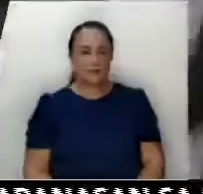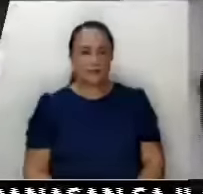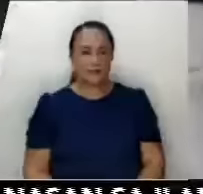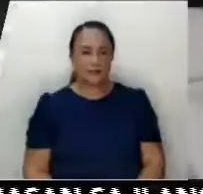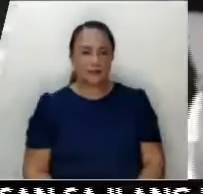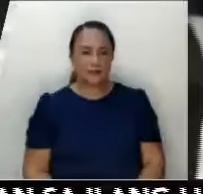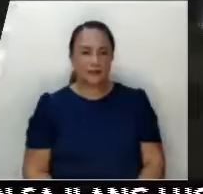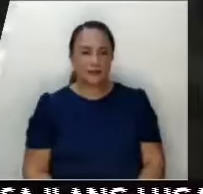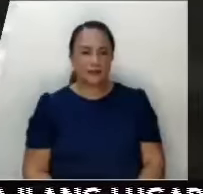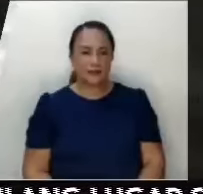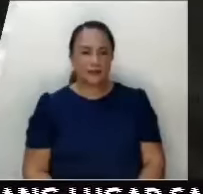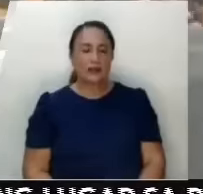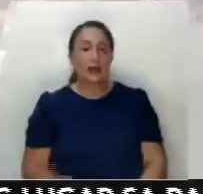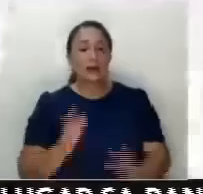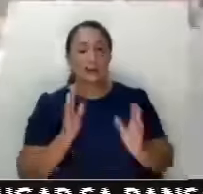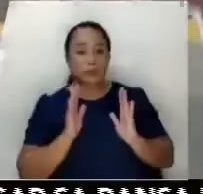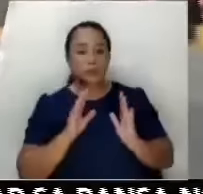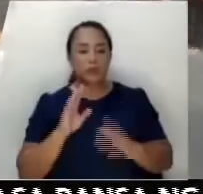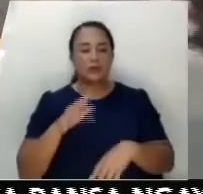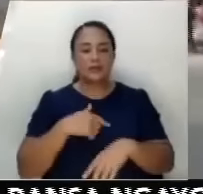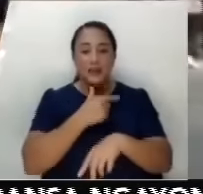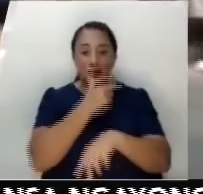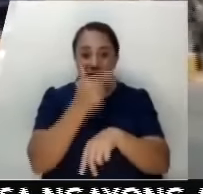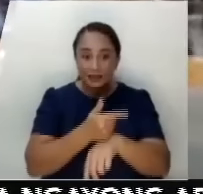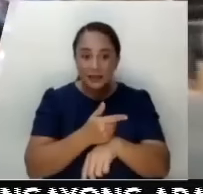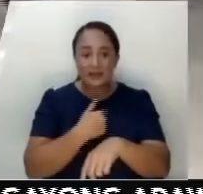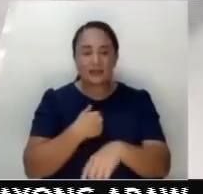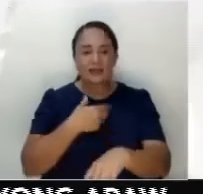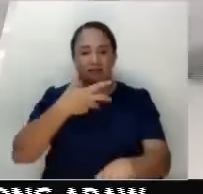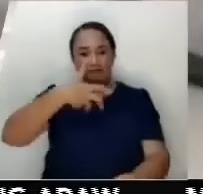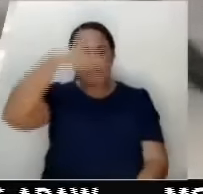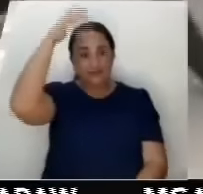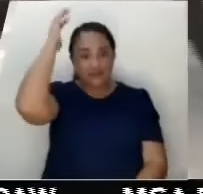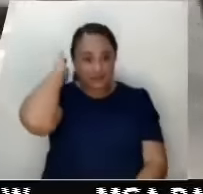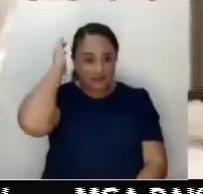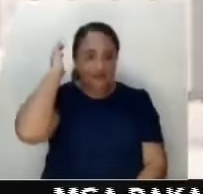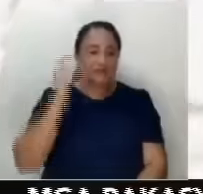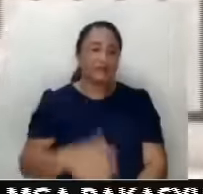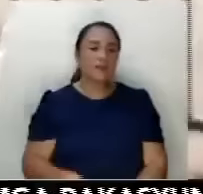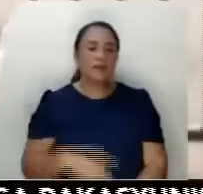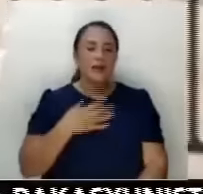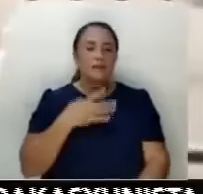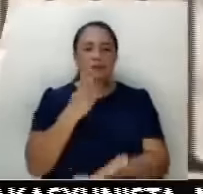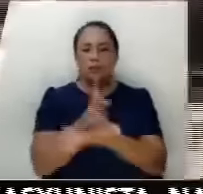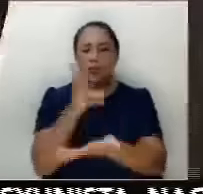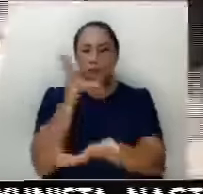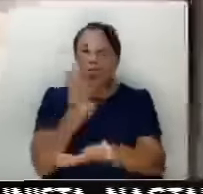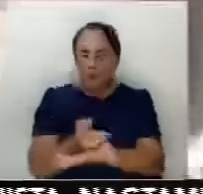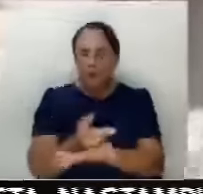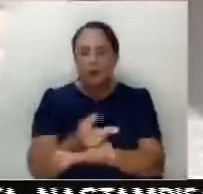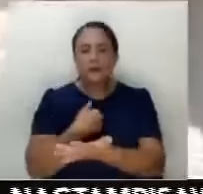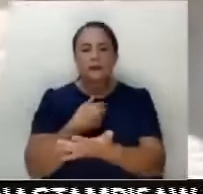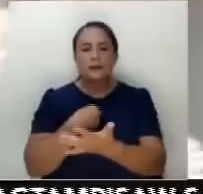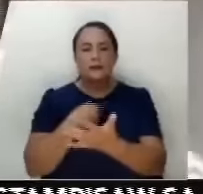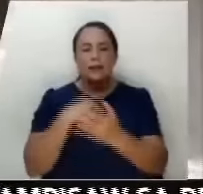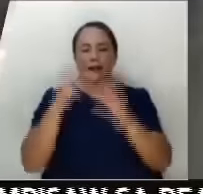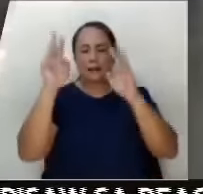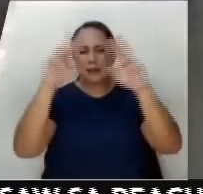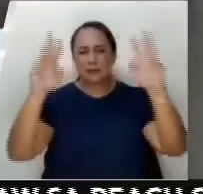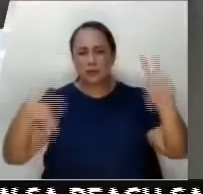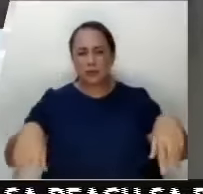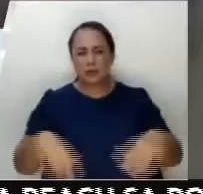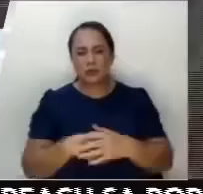Mapa Baguio Botanical Garden, Lions Head sa Cannon Road, Burnham Park, Oda Mansion. Blockbuster ang pila